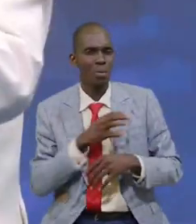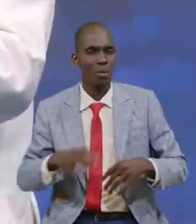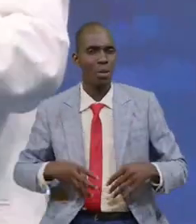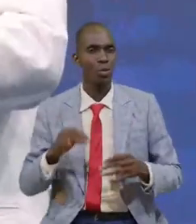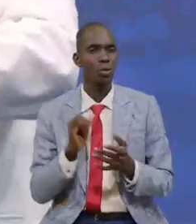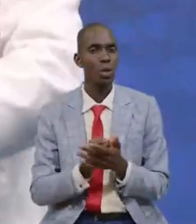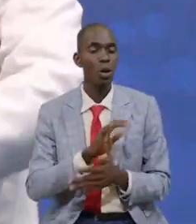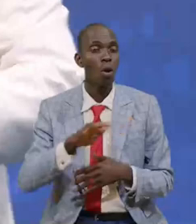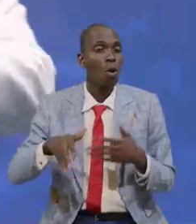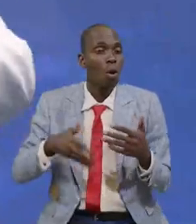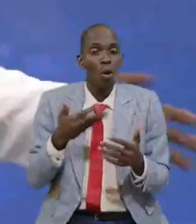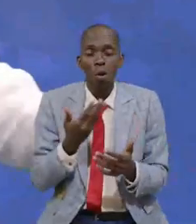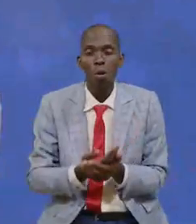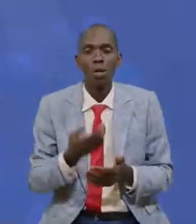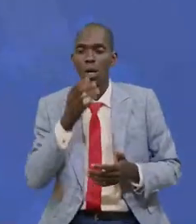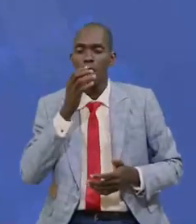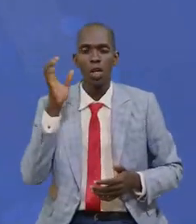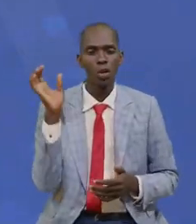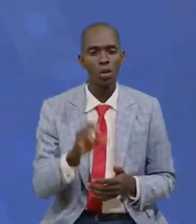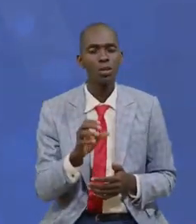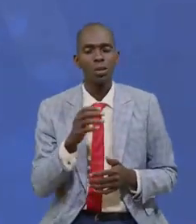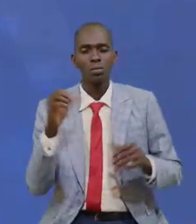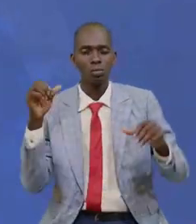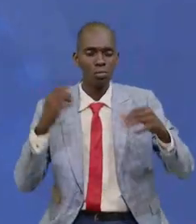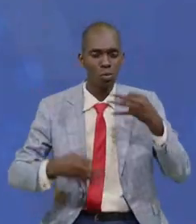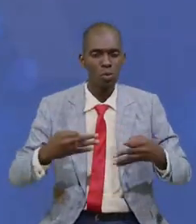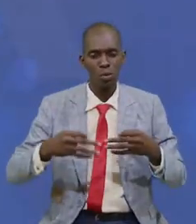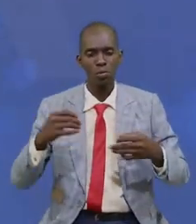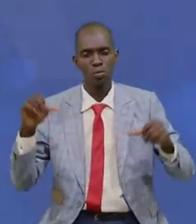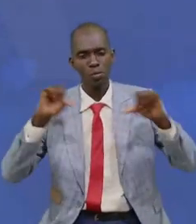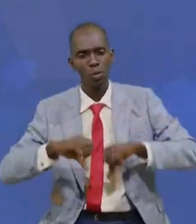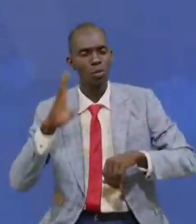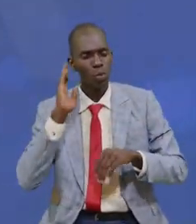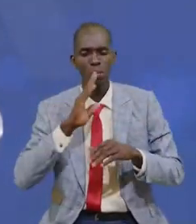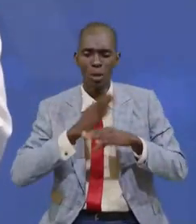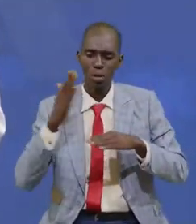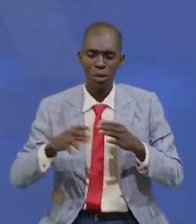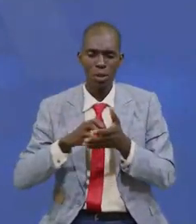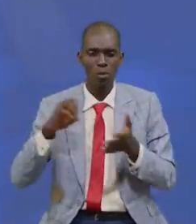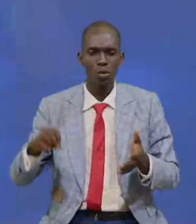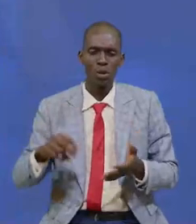toute condamnation, que toute malédiction soit ôtée. Élève ta main maintenant, élève-toi.